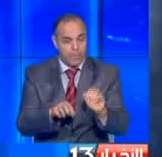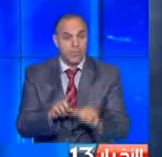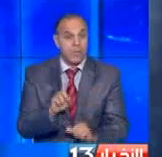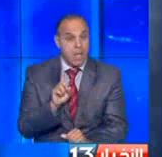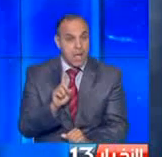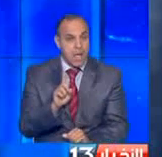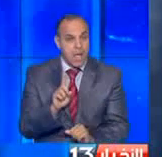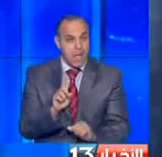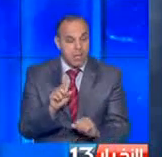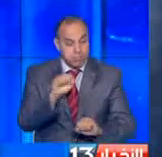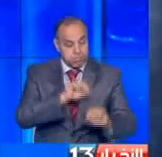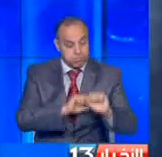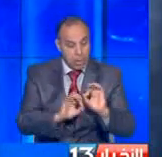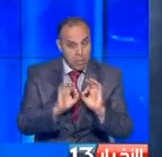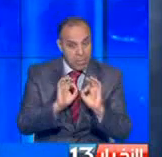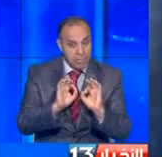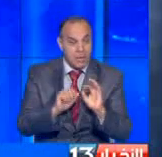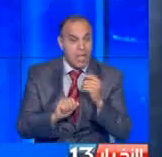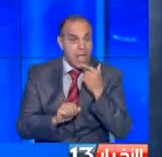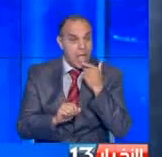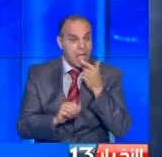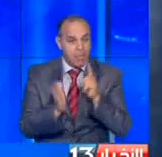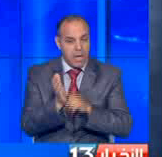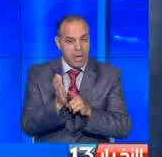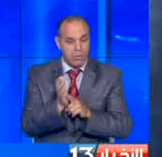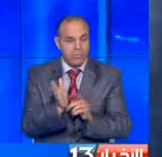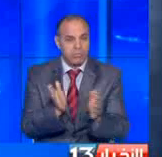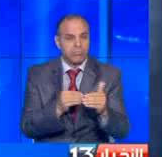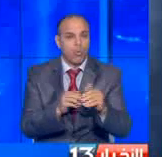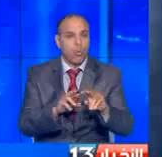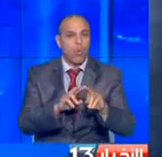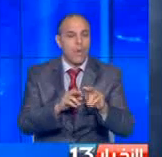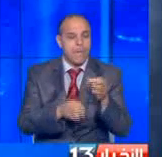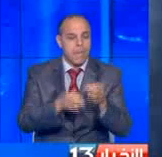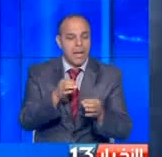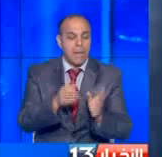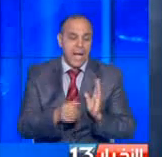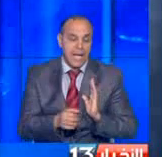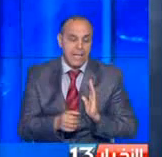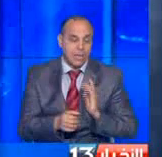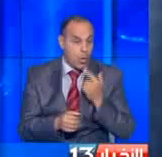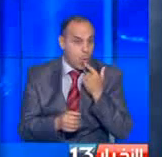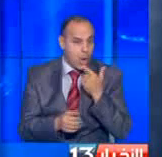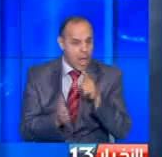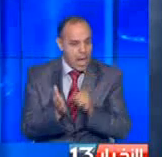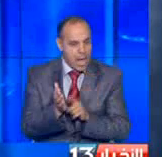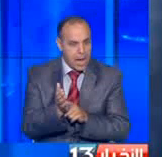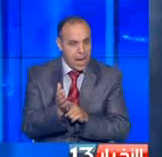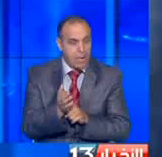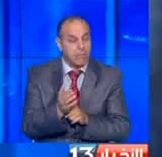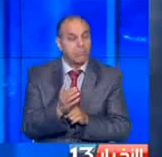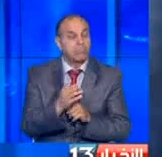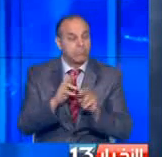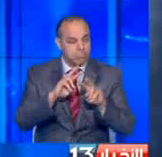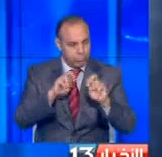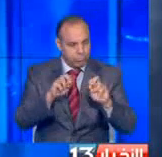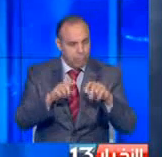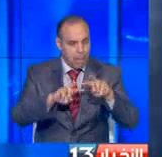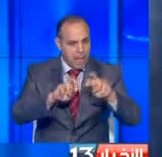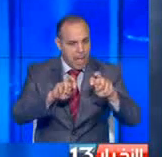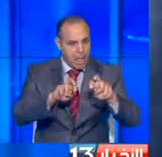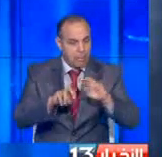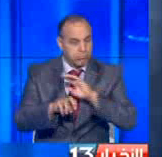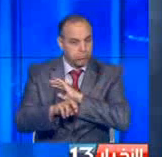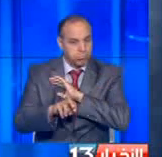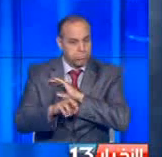ومنسق حثيثه هذا ما اكدته الوكاله العامه للقضاء العسكريه التي اكدت ان العمليات تتم تحت